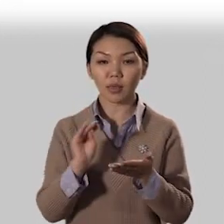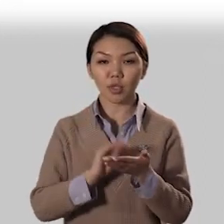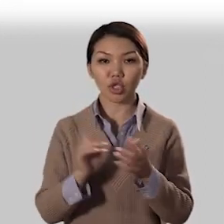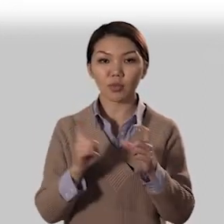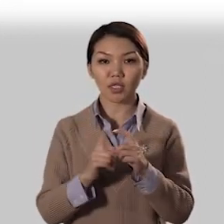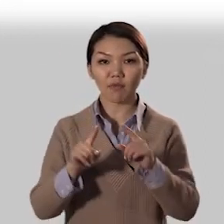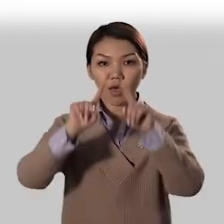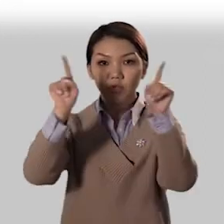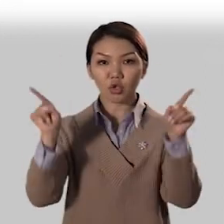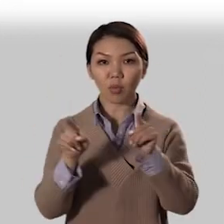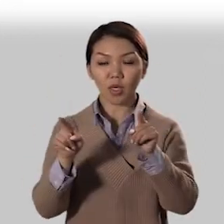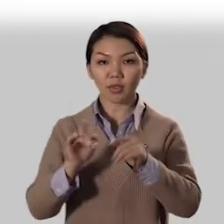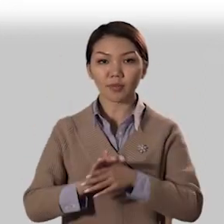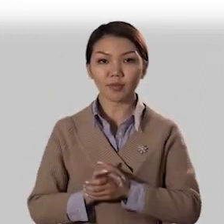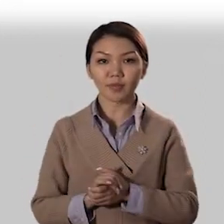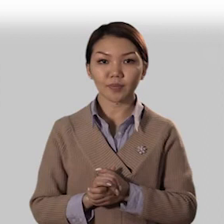слова в скобках